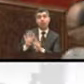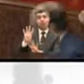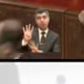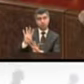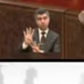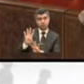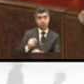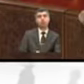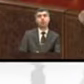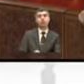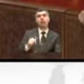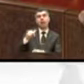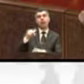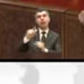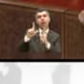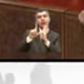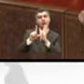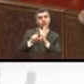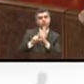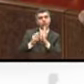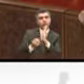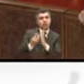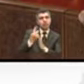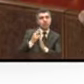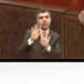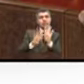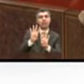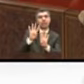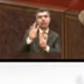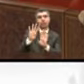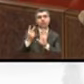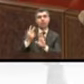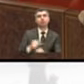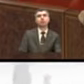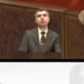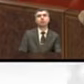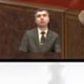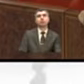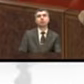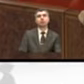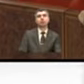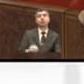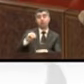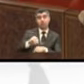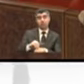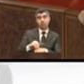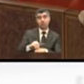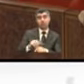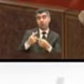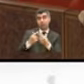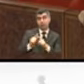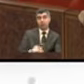2014 كان هناك قانون جديد اللي هو 18-12 صدر في 2013 وتم